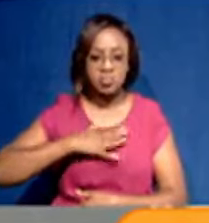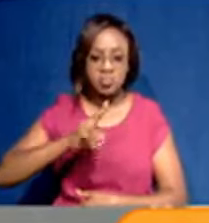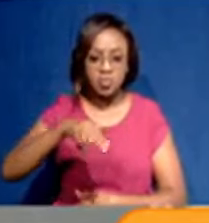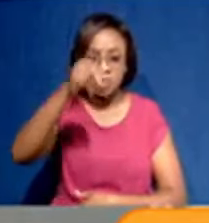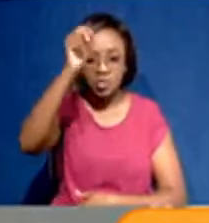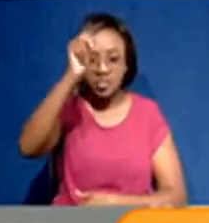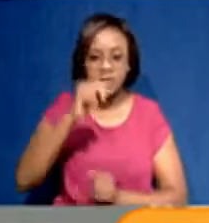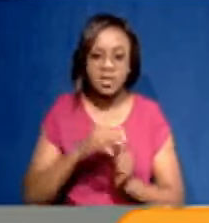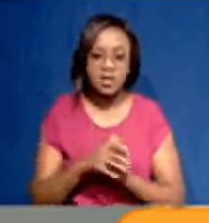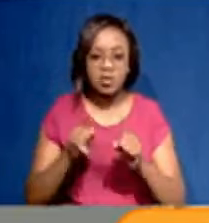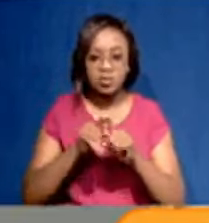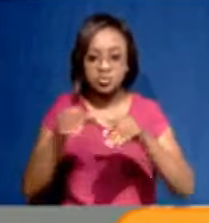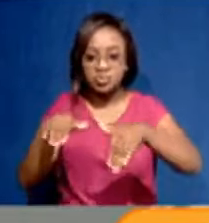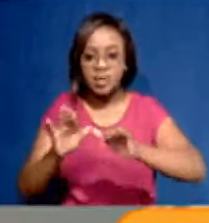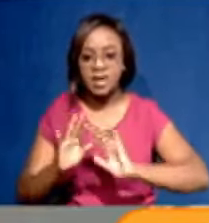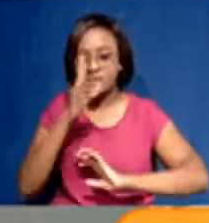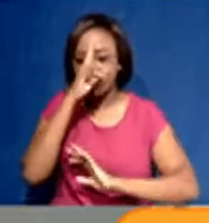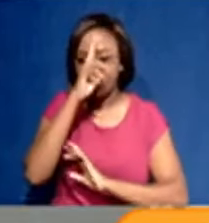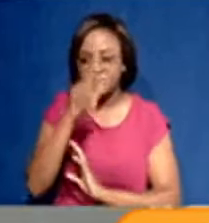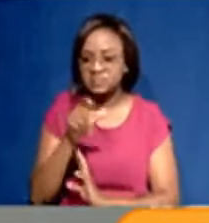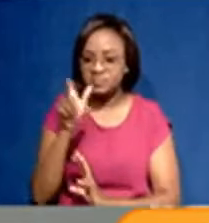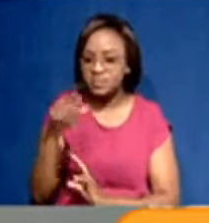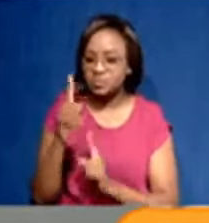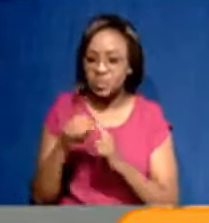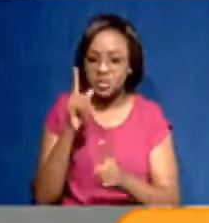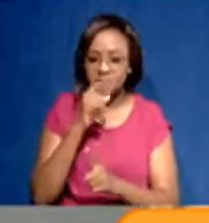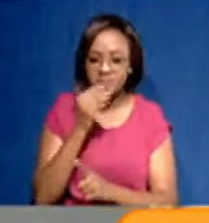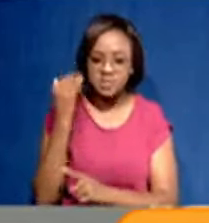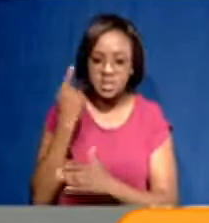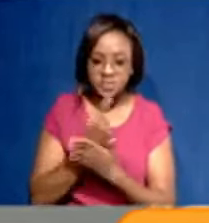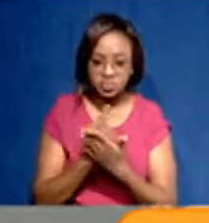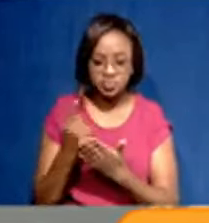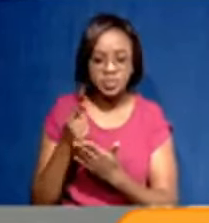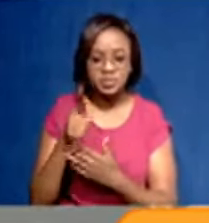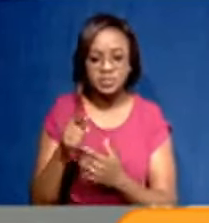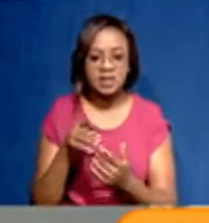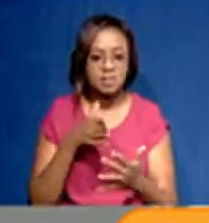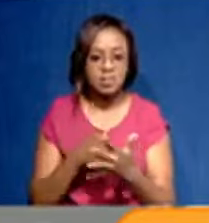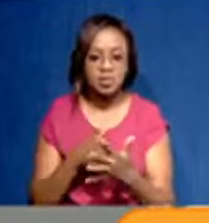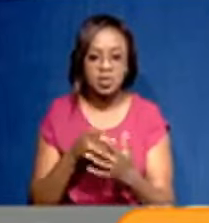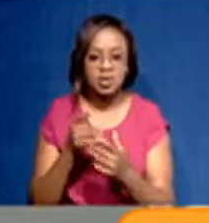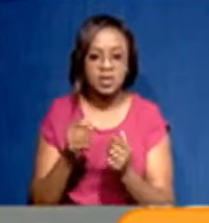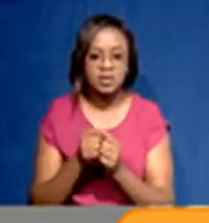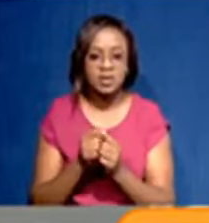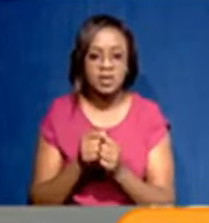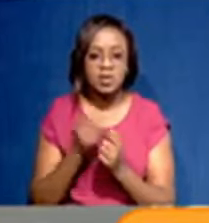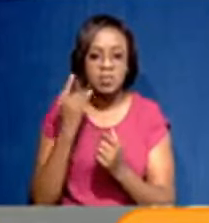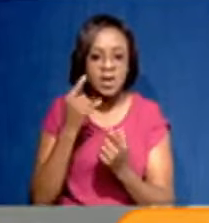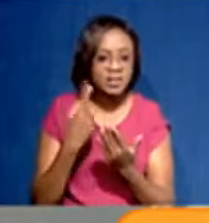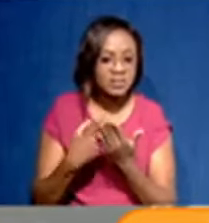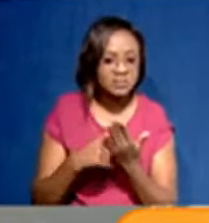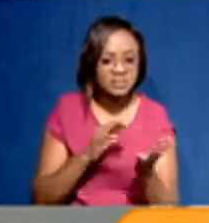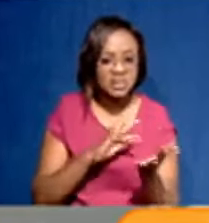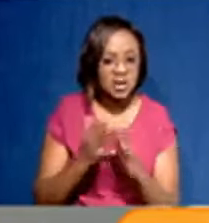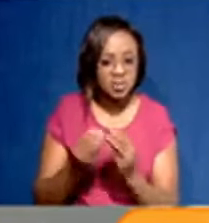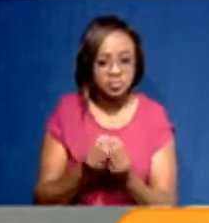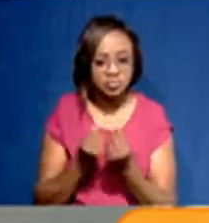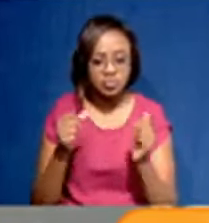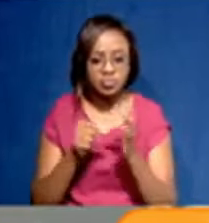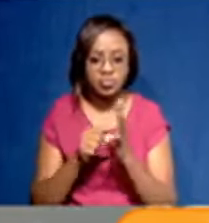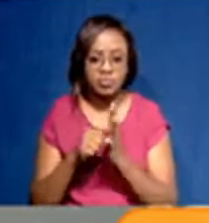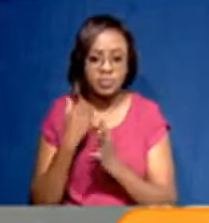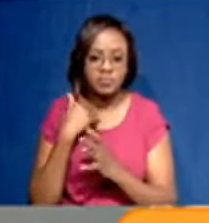huku mazishi ya polisi wa akiba aliyeuawa juma lililopita yakitatizwa kwa muda wa dakika kuhusu mbinu za kukabiliana na